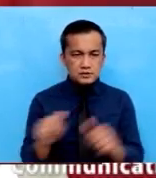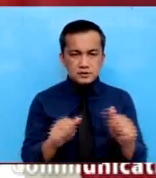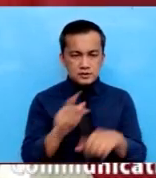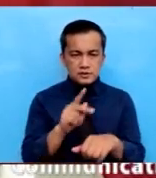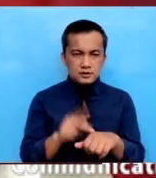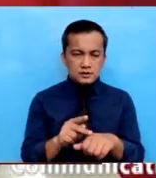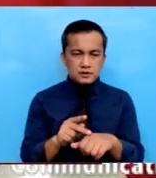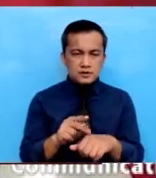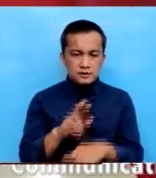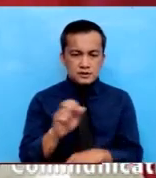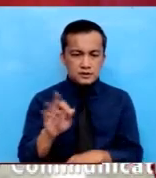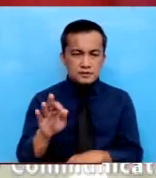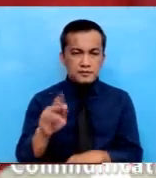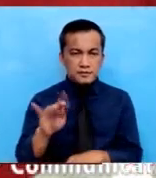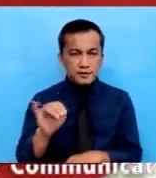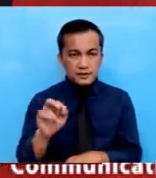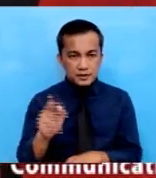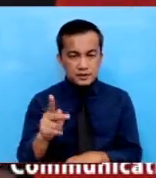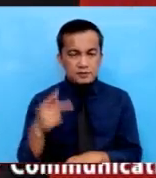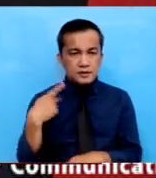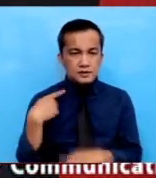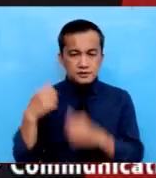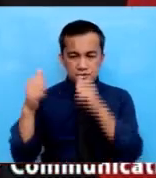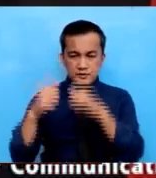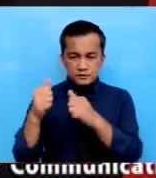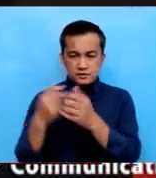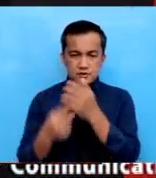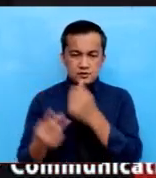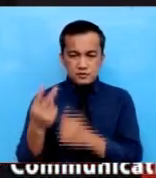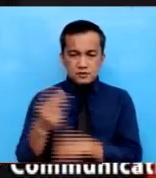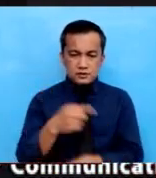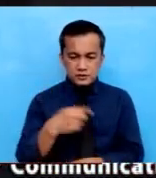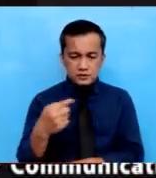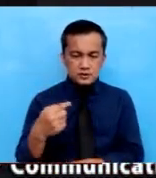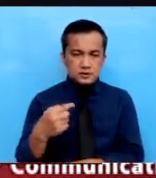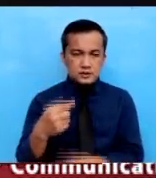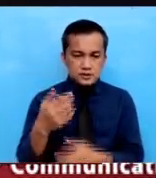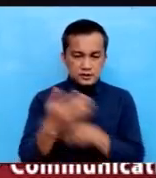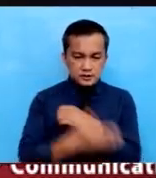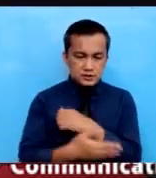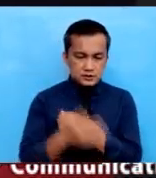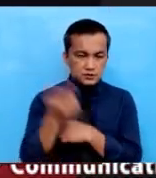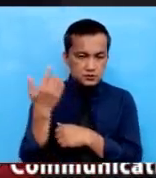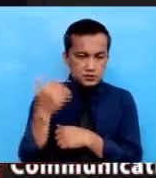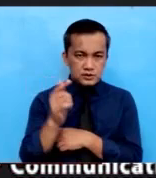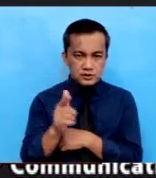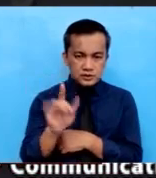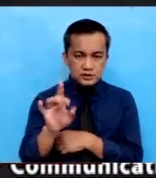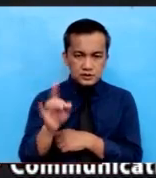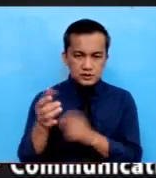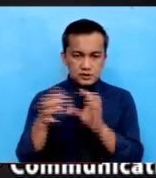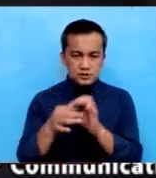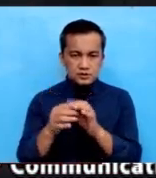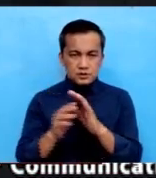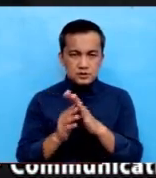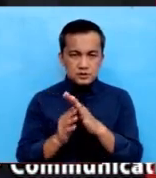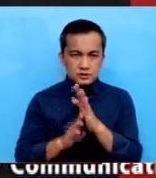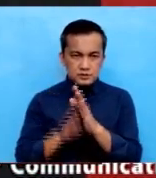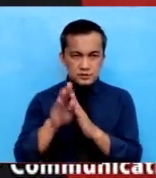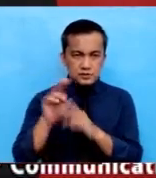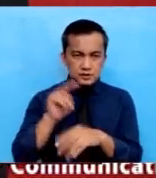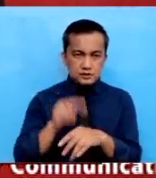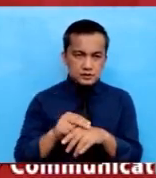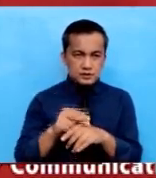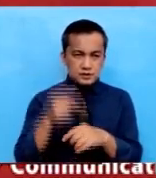Bank. Lalo't may kasunduan na ang dalawang bansa noong 2018 para sa isang joint development ng natural gas at oil